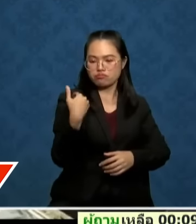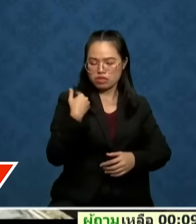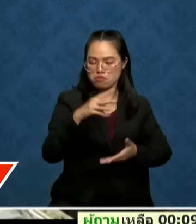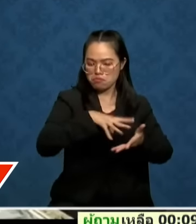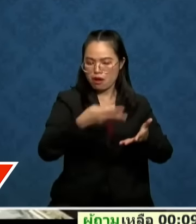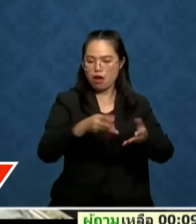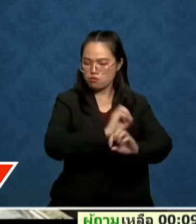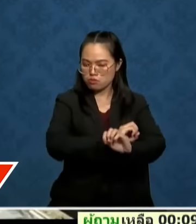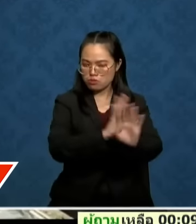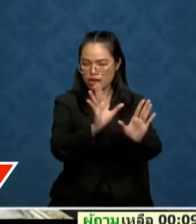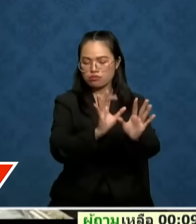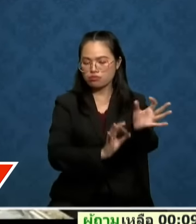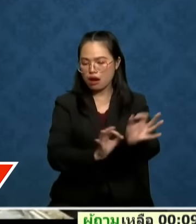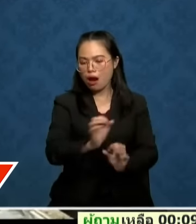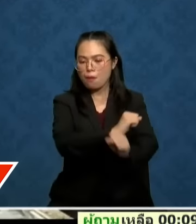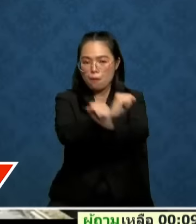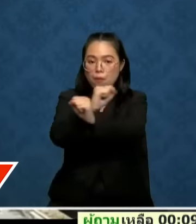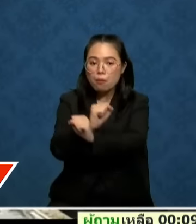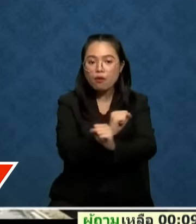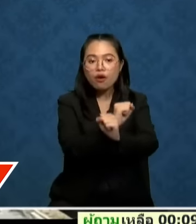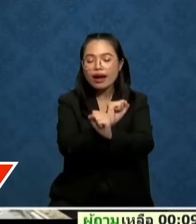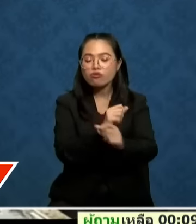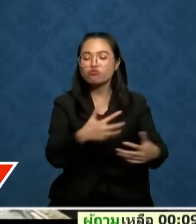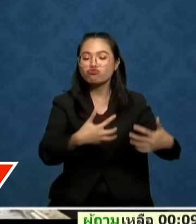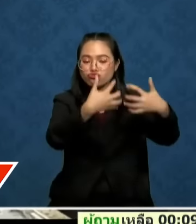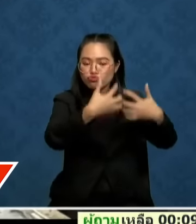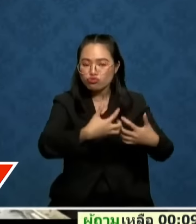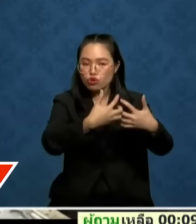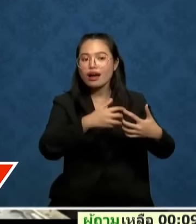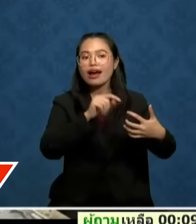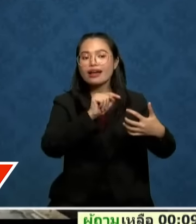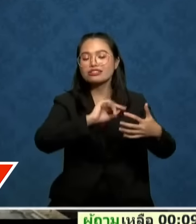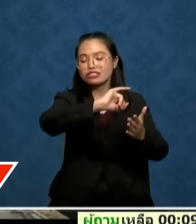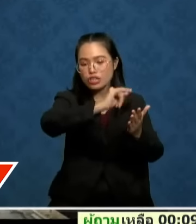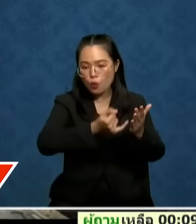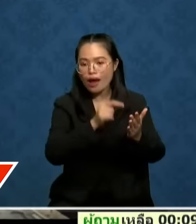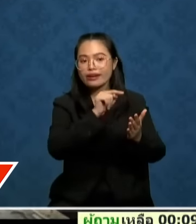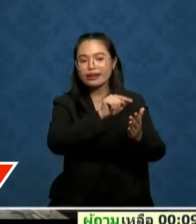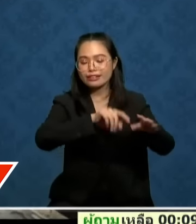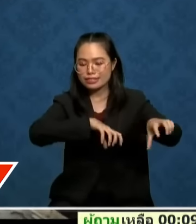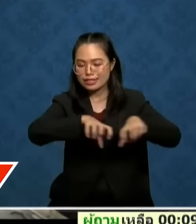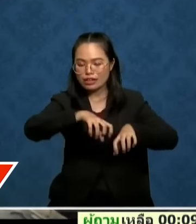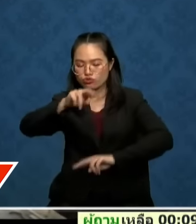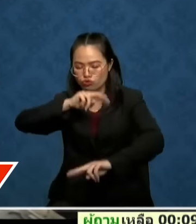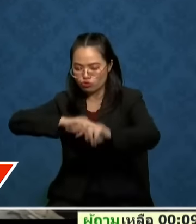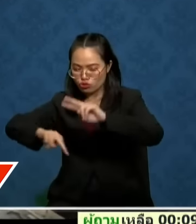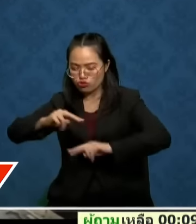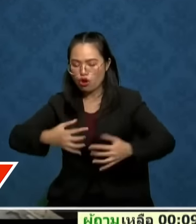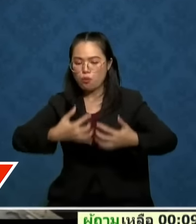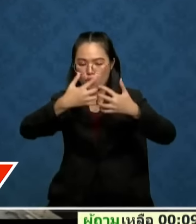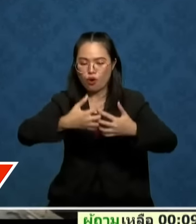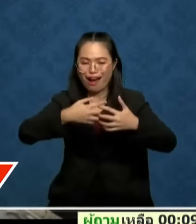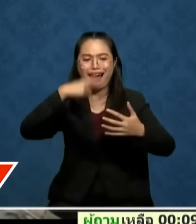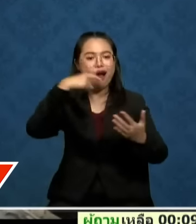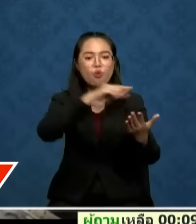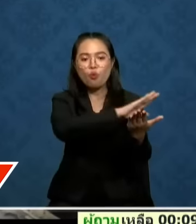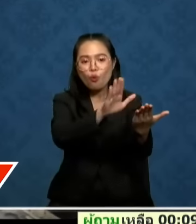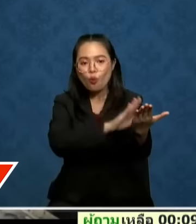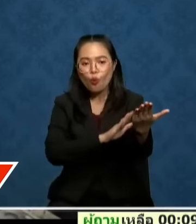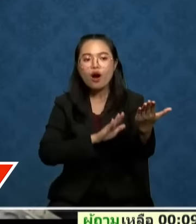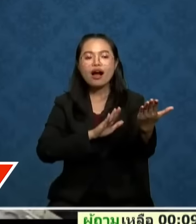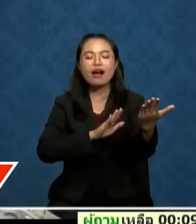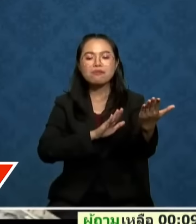นรวมทั้งให้กรมโรงงานอุตสาหกรรมและสำนักงานอุตสาหกรรมการ รวจสอบโรงงานประเภทนี้ทั่วประเทศจัดทำแนวท